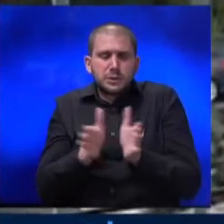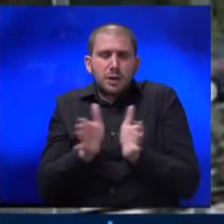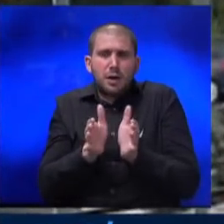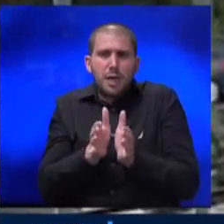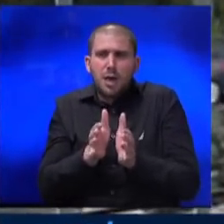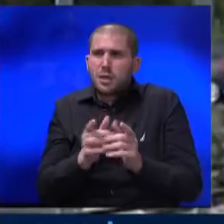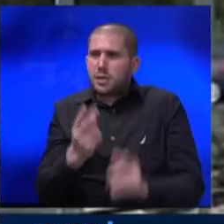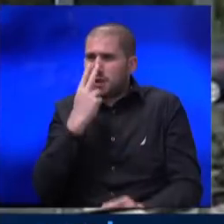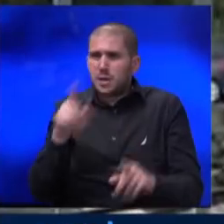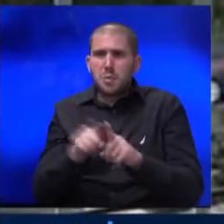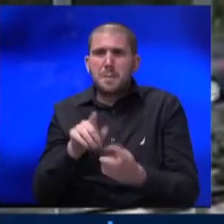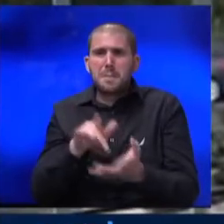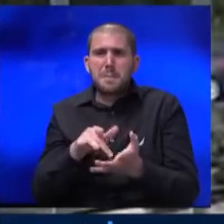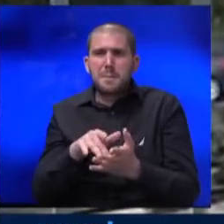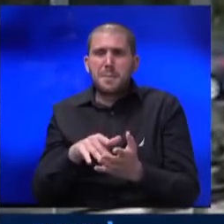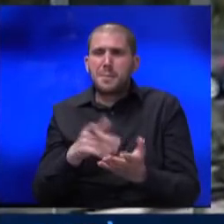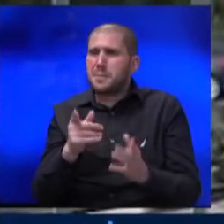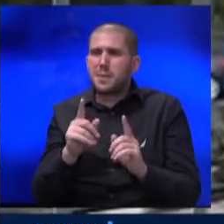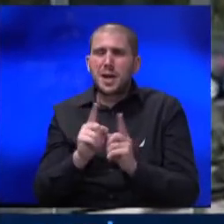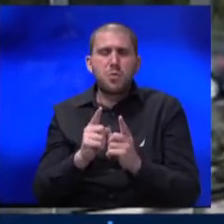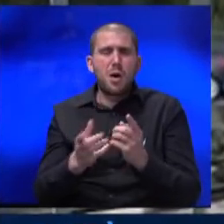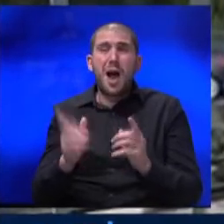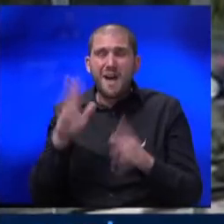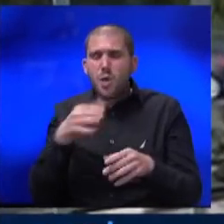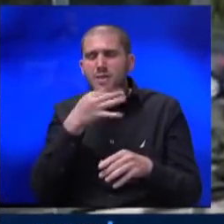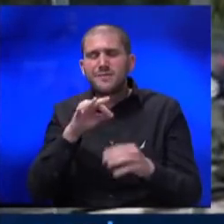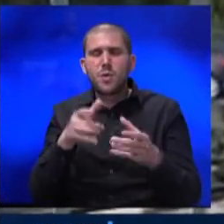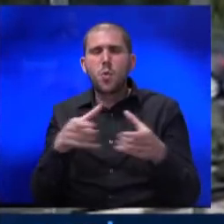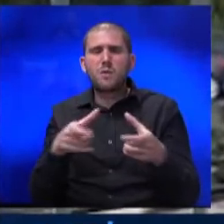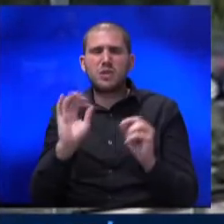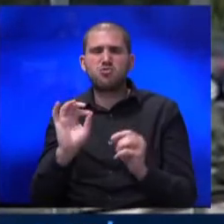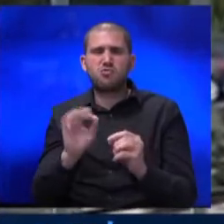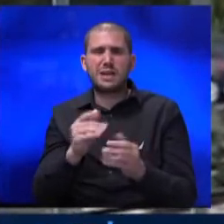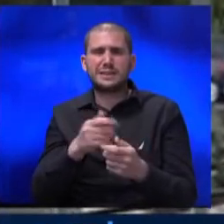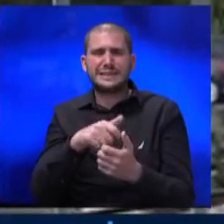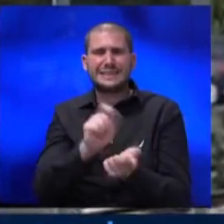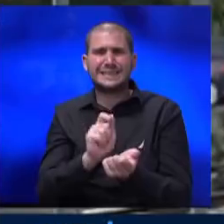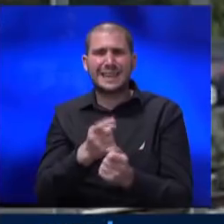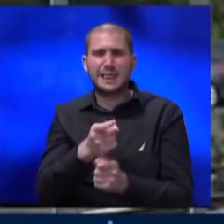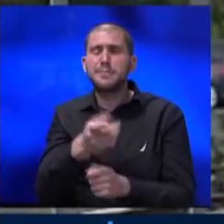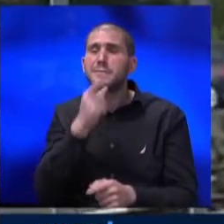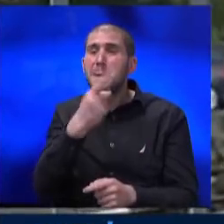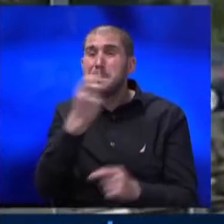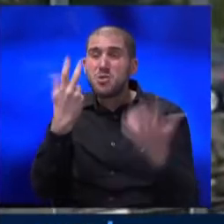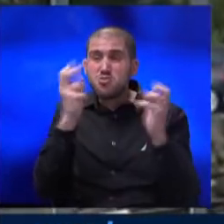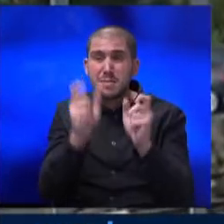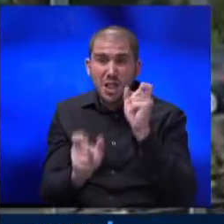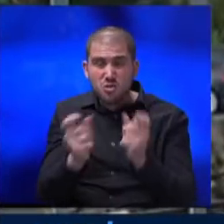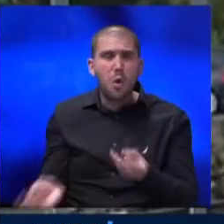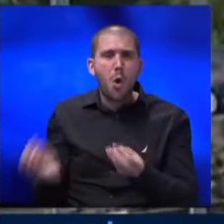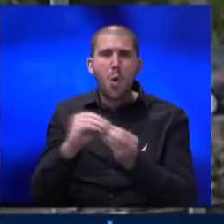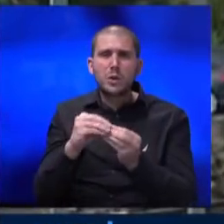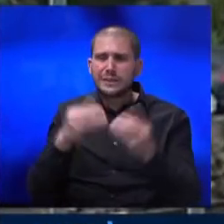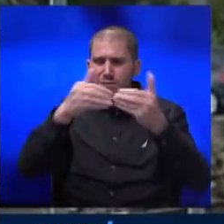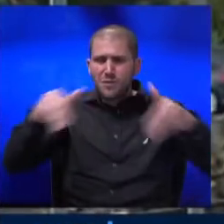לי מקום מאוד מאוד מורווח בהשוואה למטוס הזה. היו שם 180 איש, כנראה שהוסיפו שורות, כי אין לי